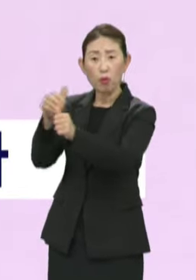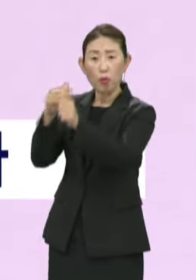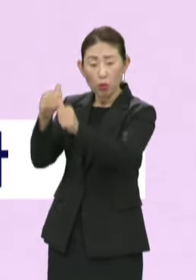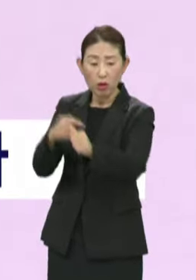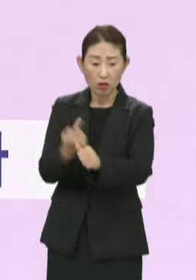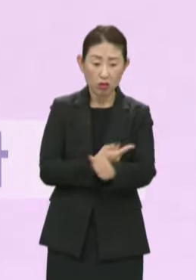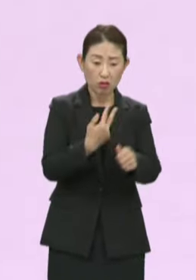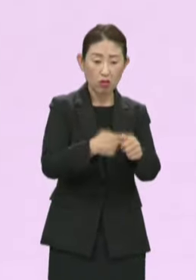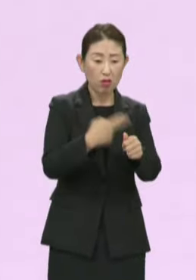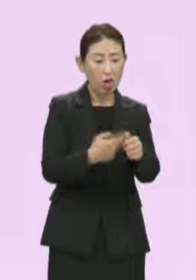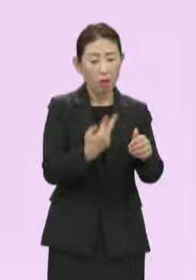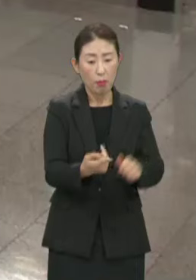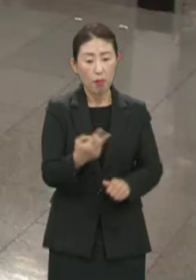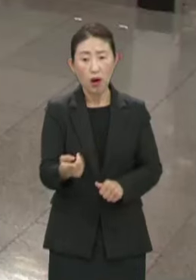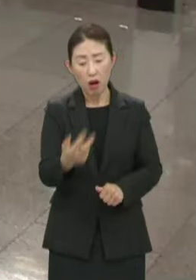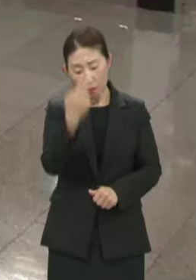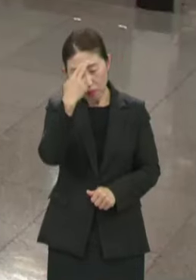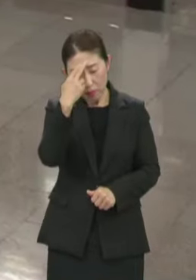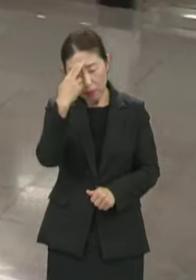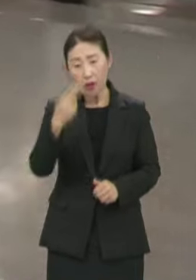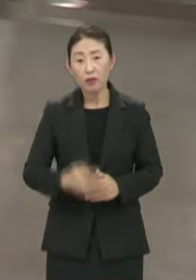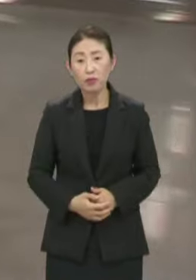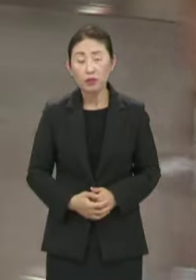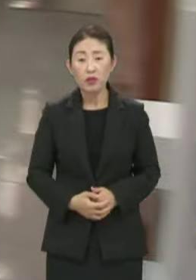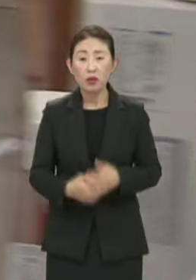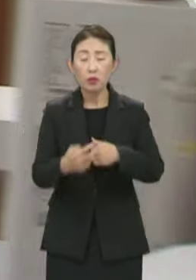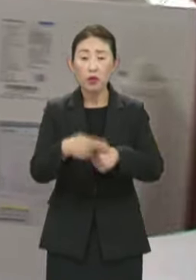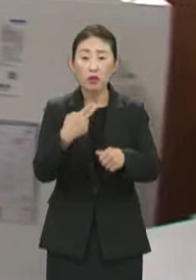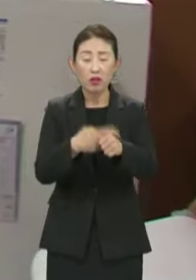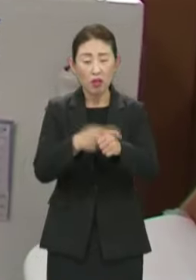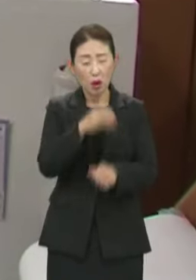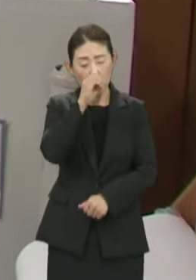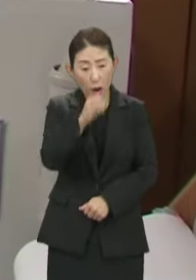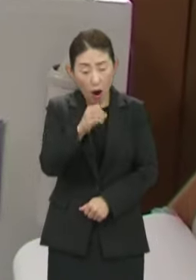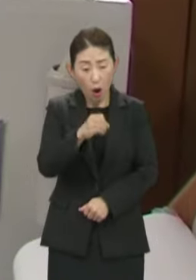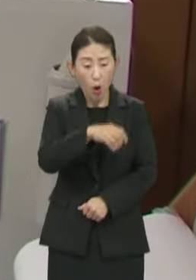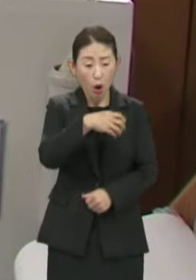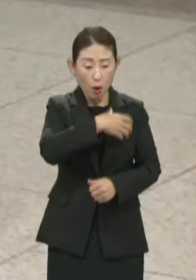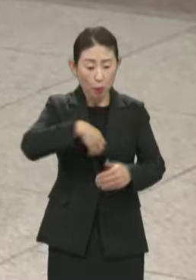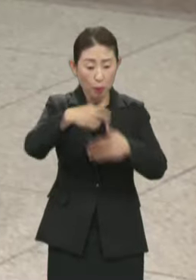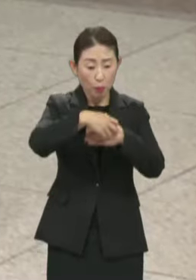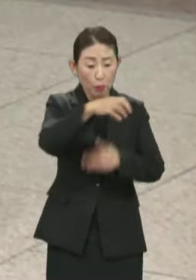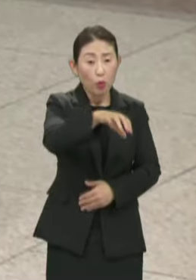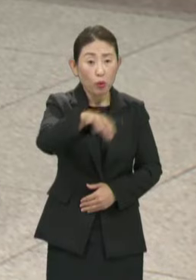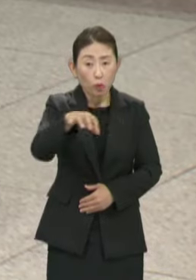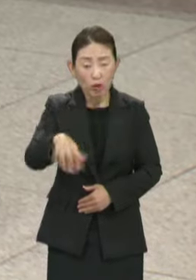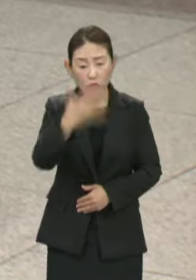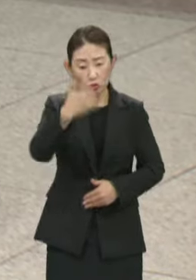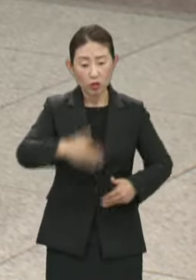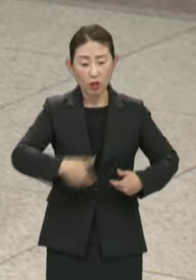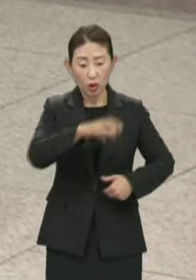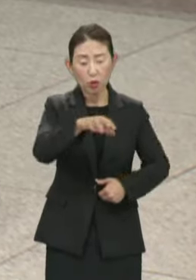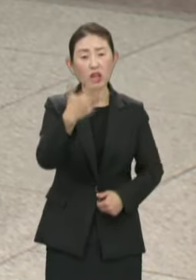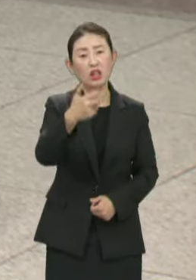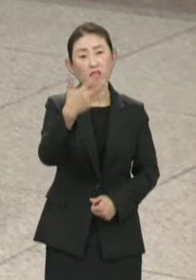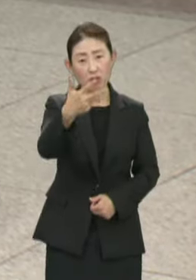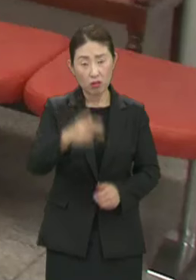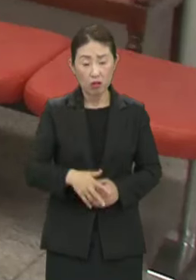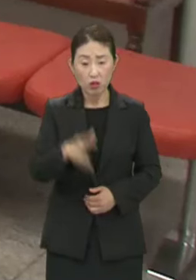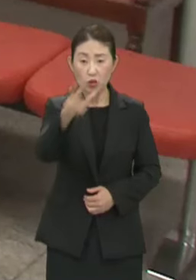공백이 현실화되고 있는 겁니다. 의사가 한 명도 없는 보건소나 보건지소, 보건의료원은 충남에만